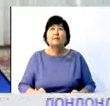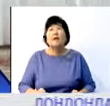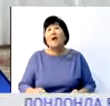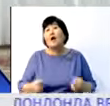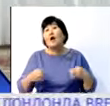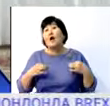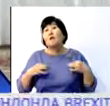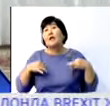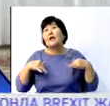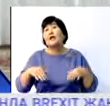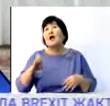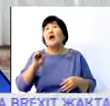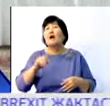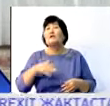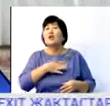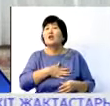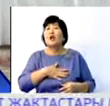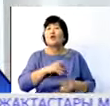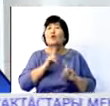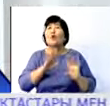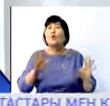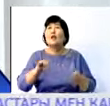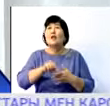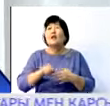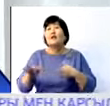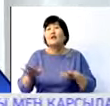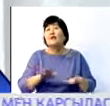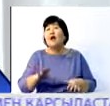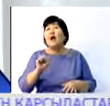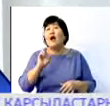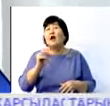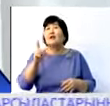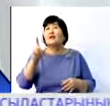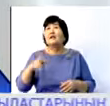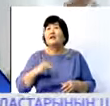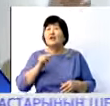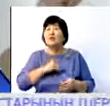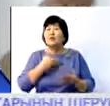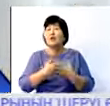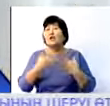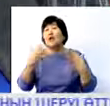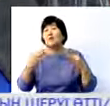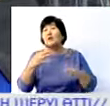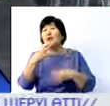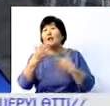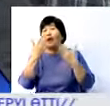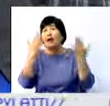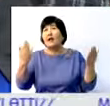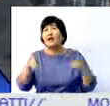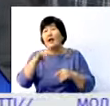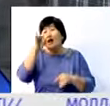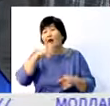Мерекелік кеште автордың жан тебірентер әндері шырқалды. Шара аясында ақын қызға ерен еңбегі үшін бейбітшілік әлемі халықаралық